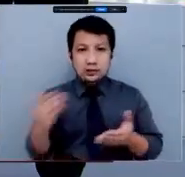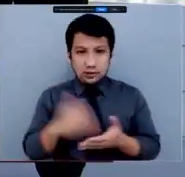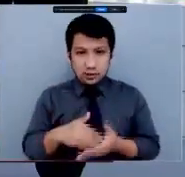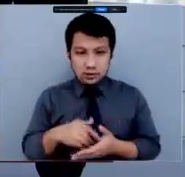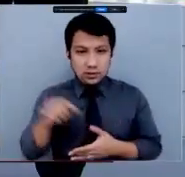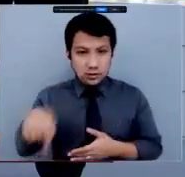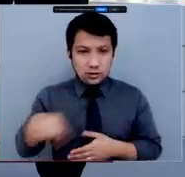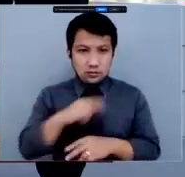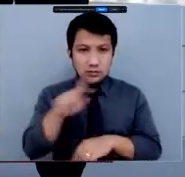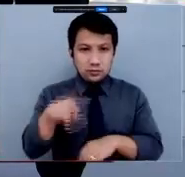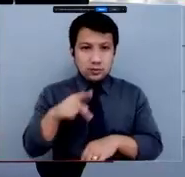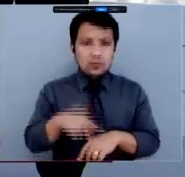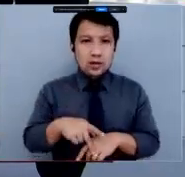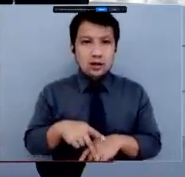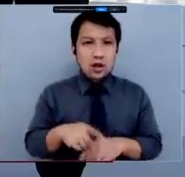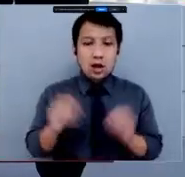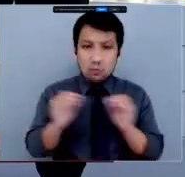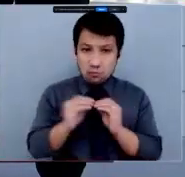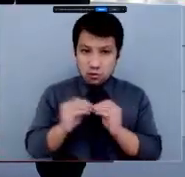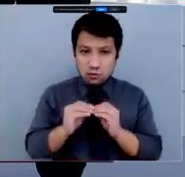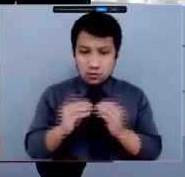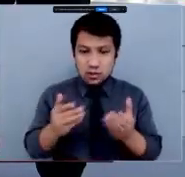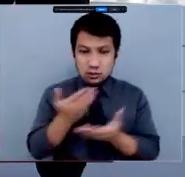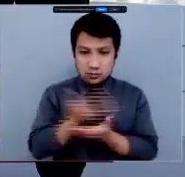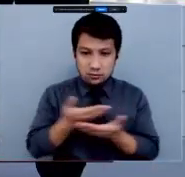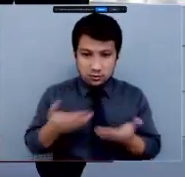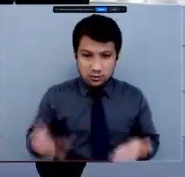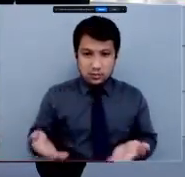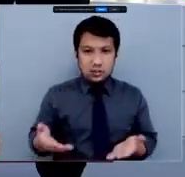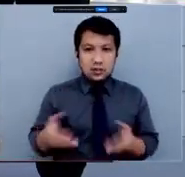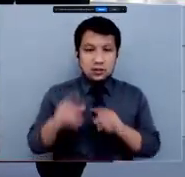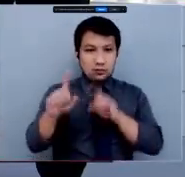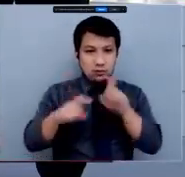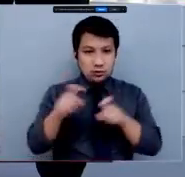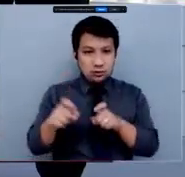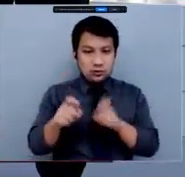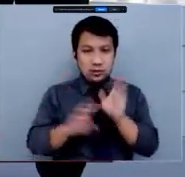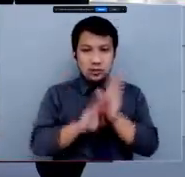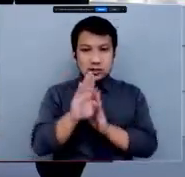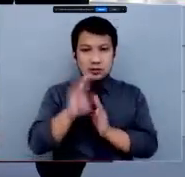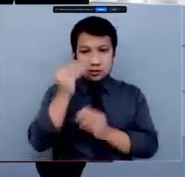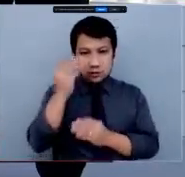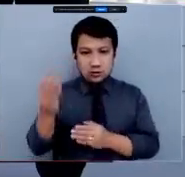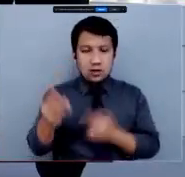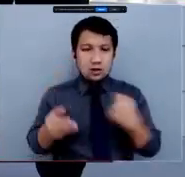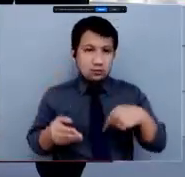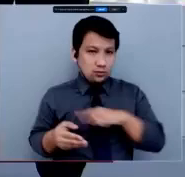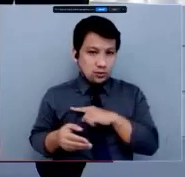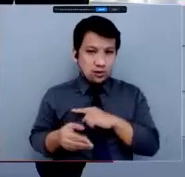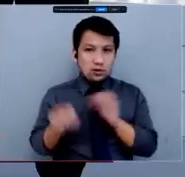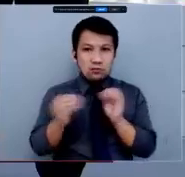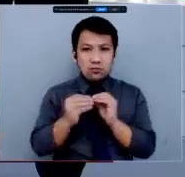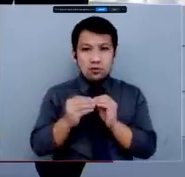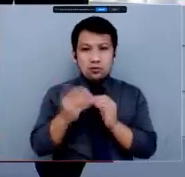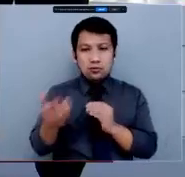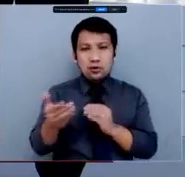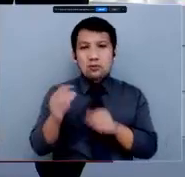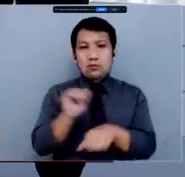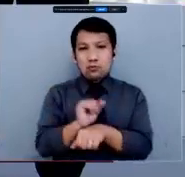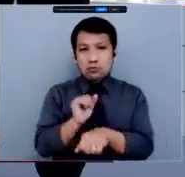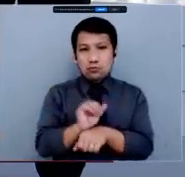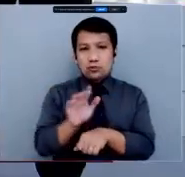bansa at para raw meron tayong raw materials para sa construction and development at para meron trabaho sa